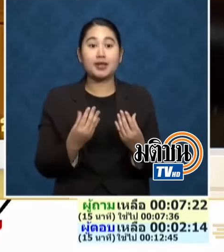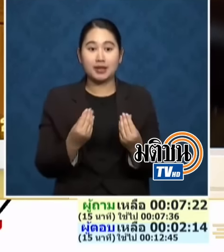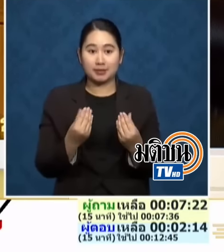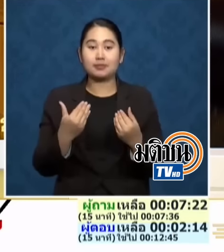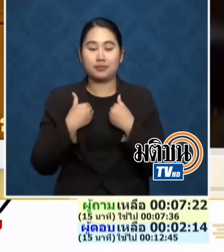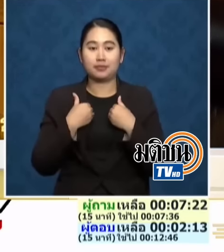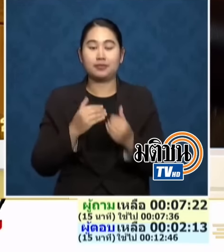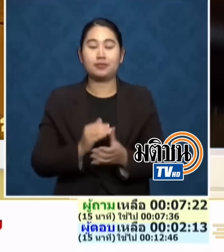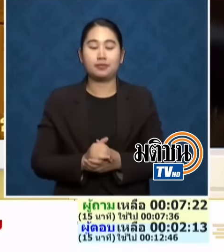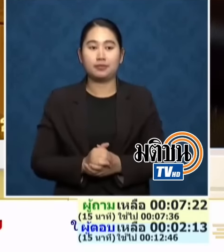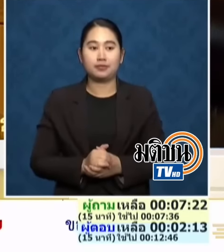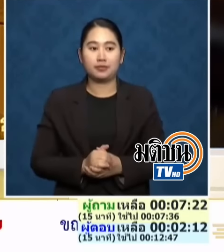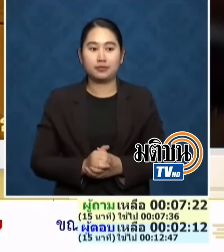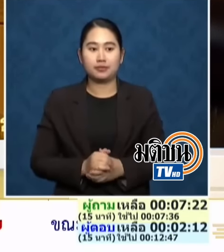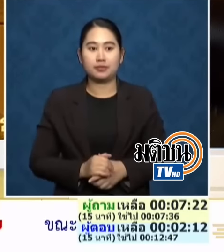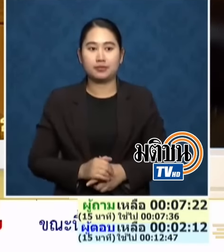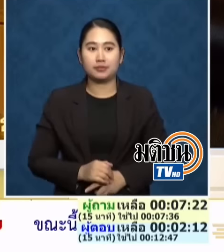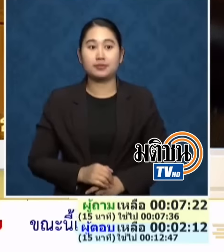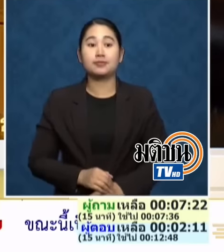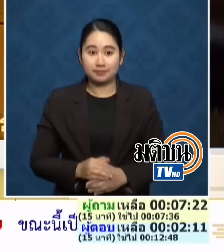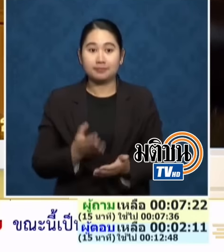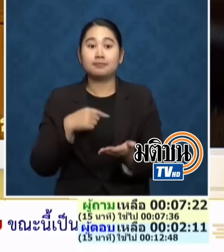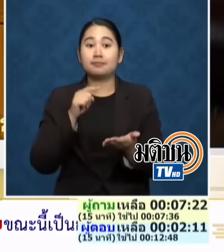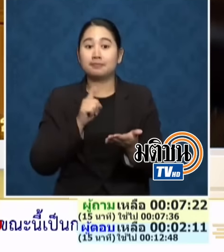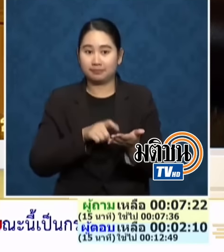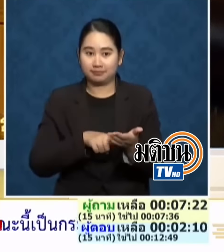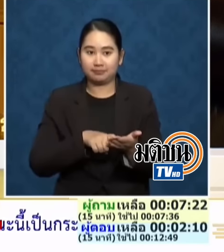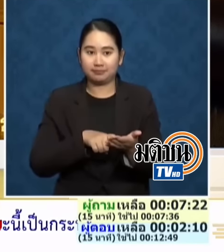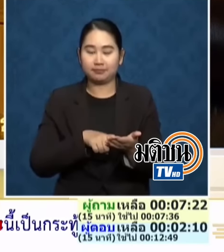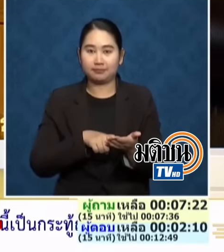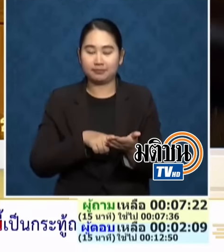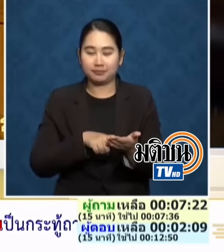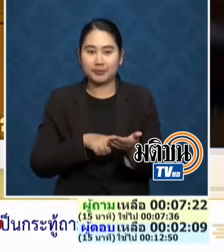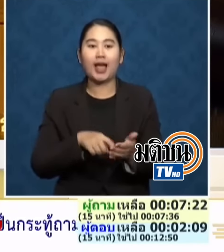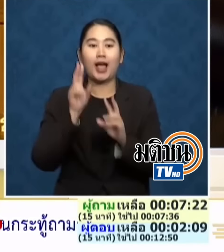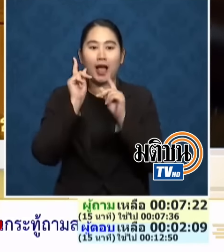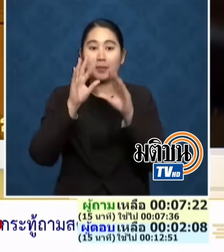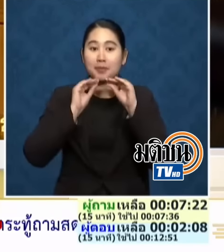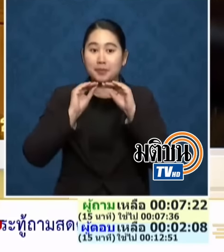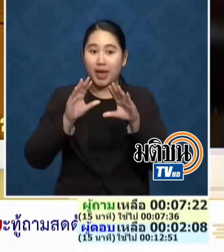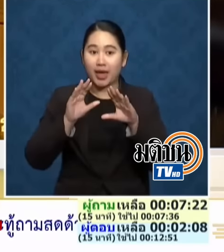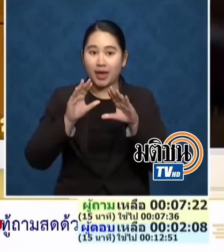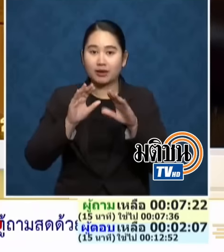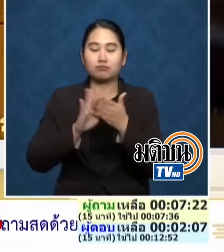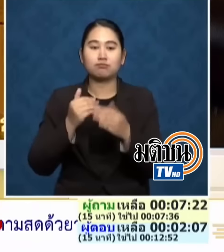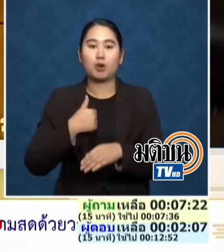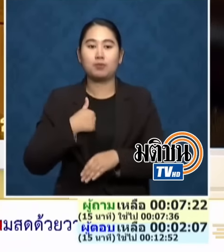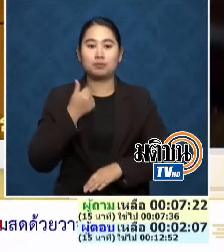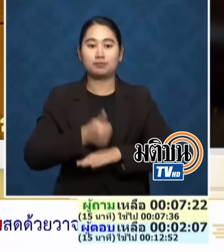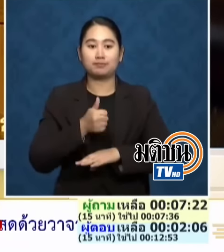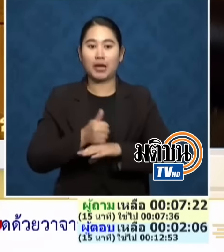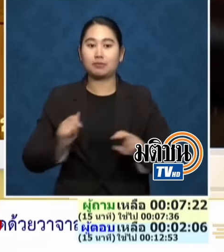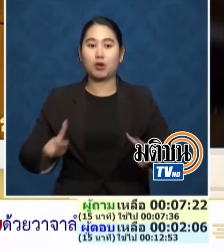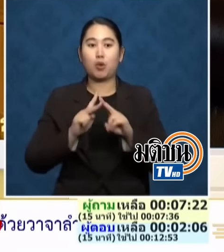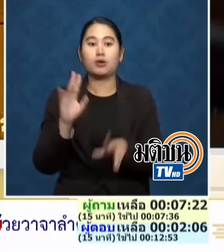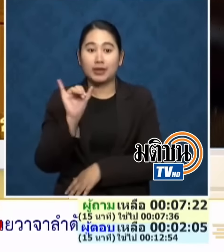ซึ่งเรื่องนี้เป็เหตุการณทเกิดขนที่ก่อนผมมาดลต coat MIT กำปรีedesัการกสูง